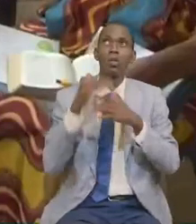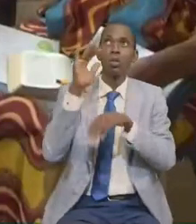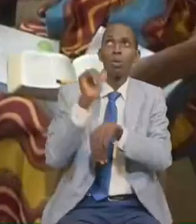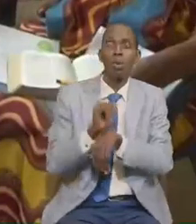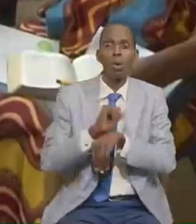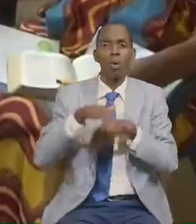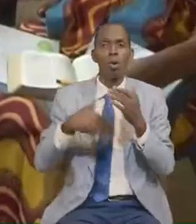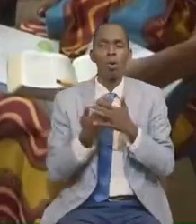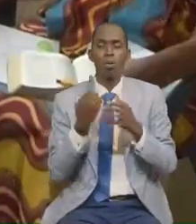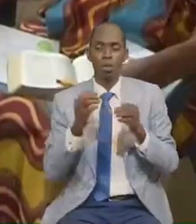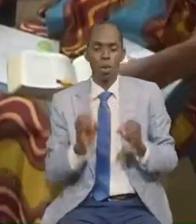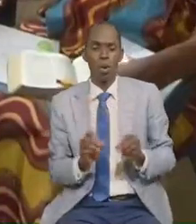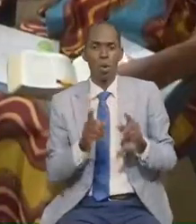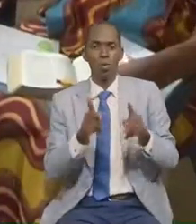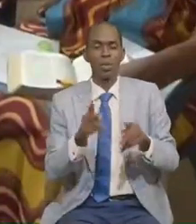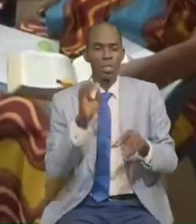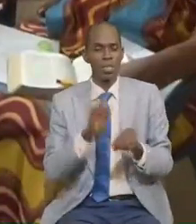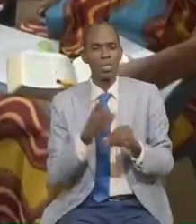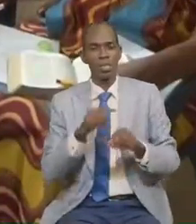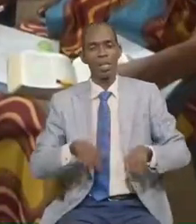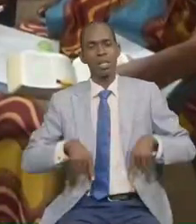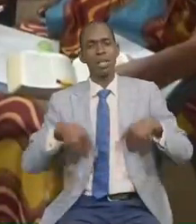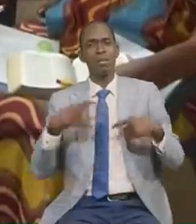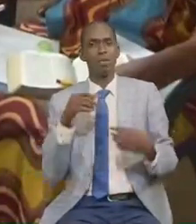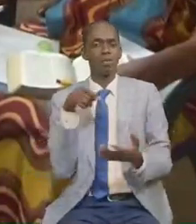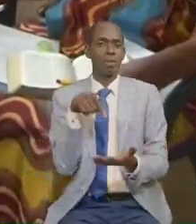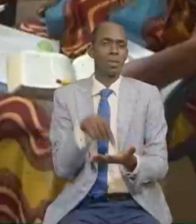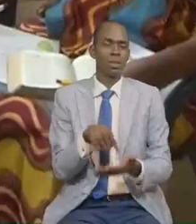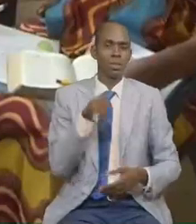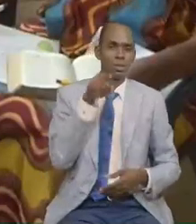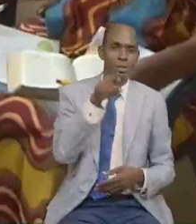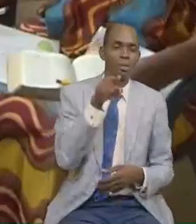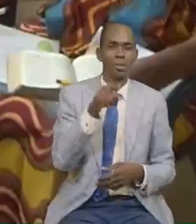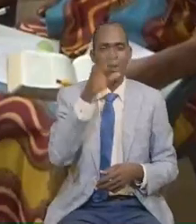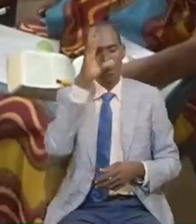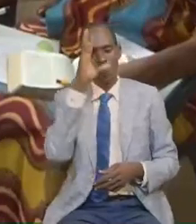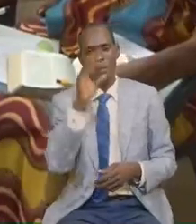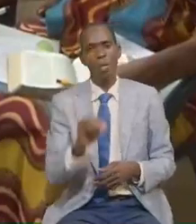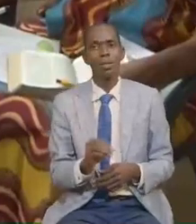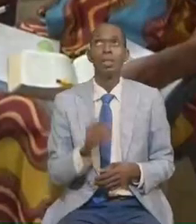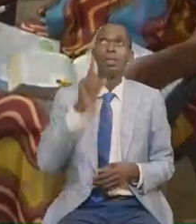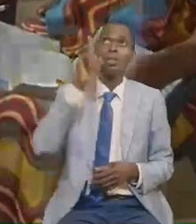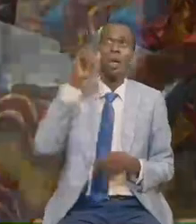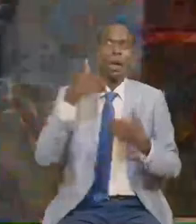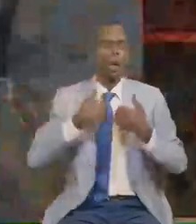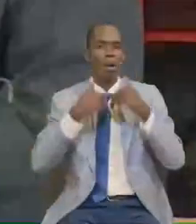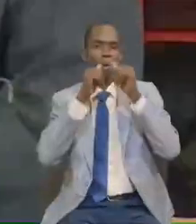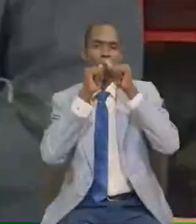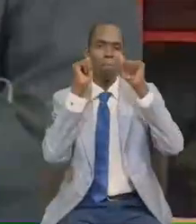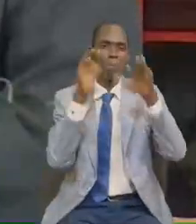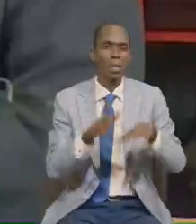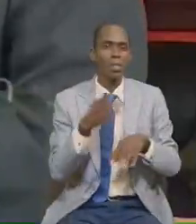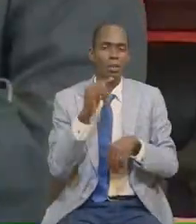opportunités dans la vie de ce seul homme tu es bénie le de ces